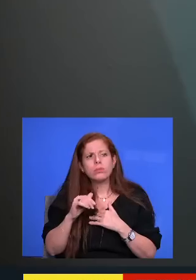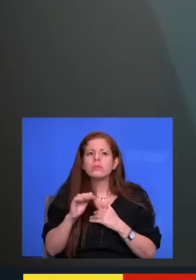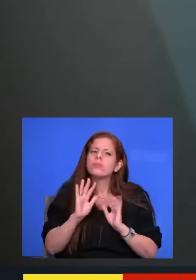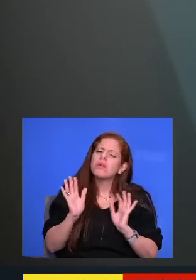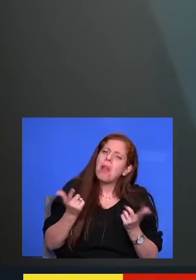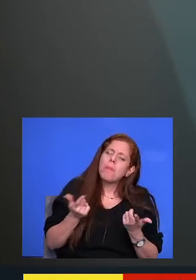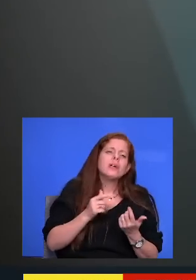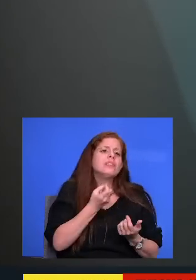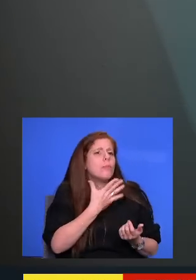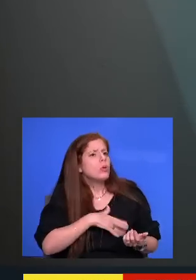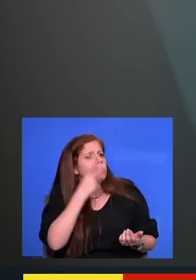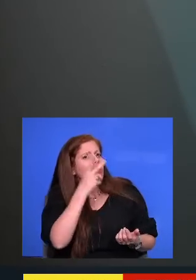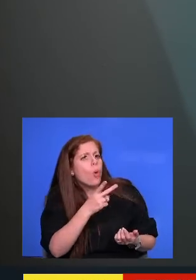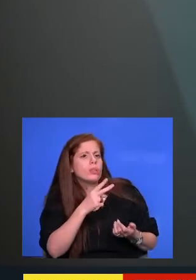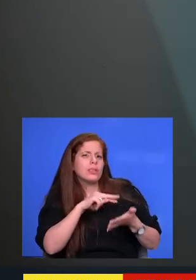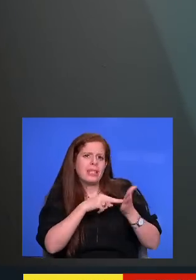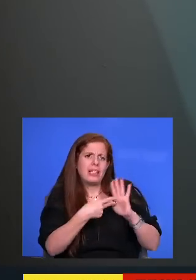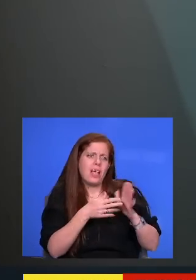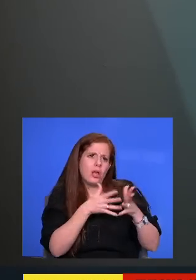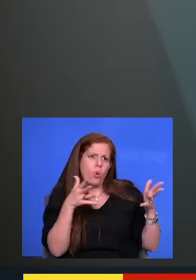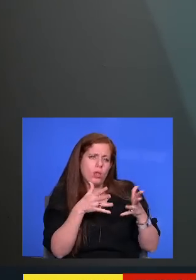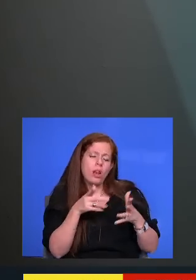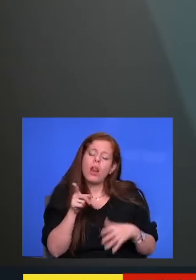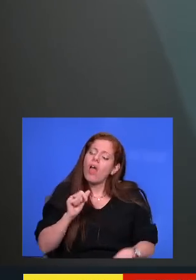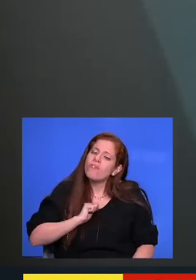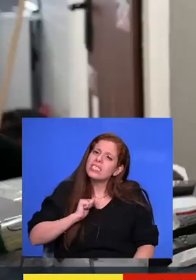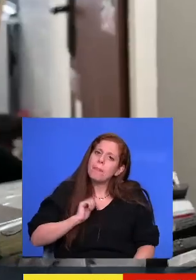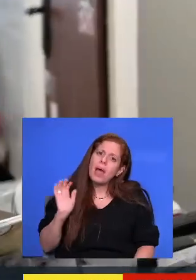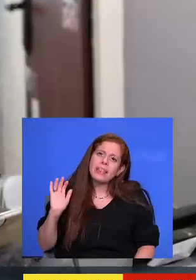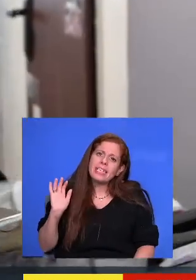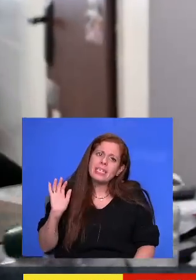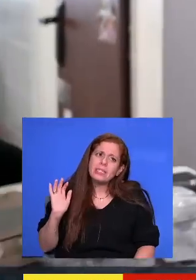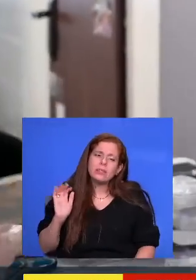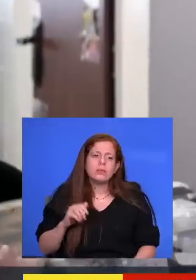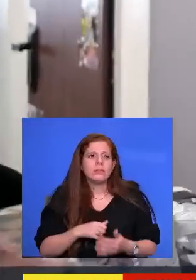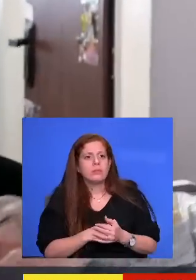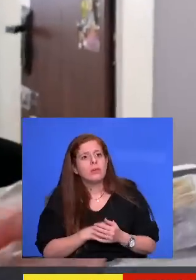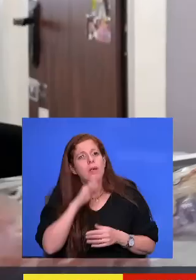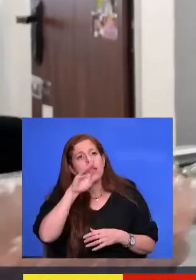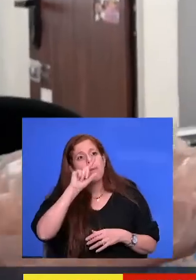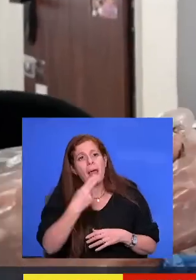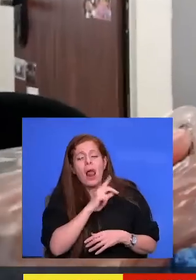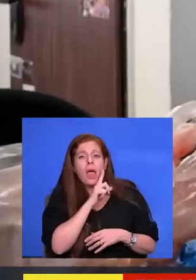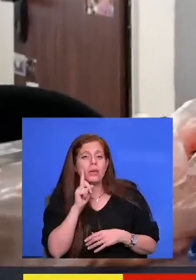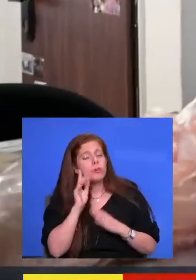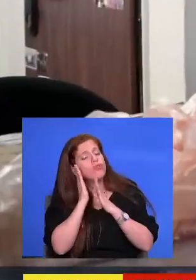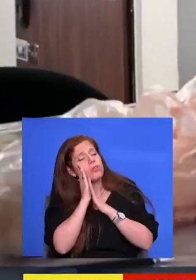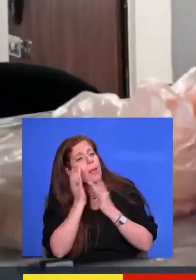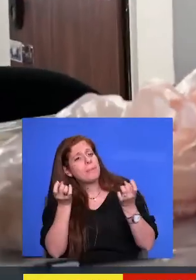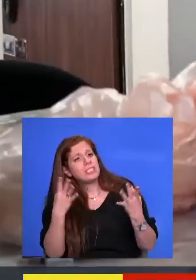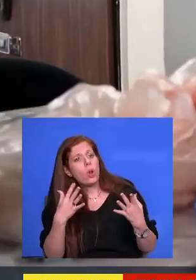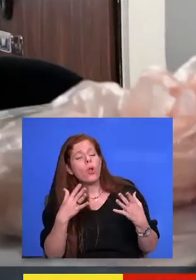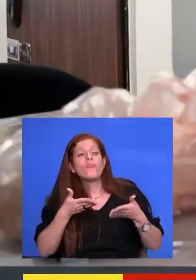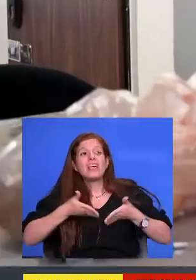רוצים לראות את גודל הדירה, אידיום. אבל זה פרטי. ולה אימא ישנה בסלון, ולבן הגדול עם